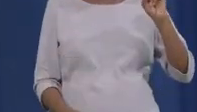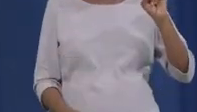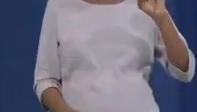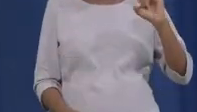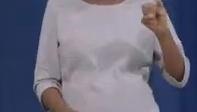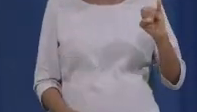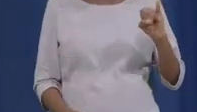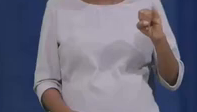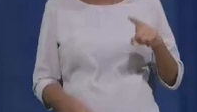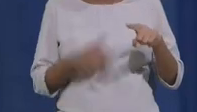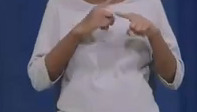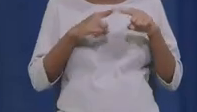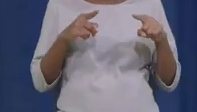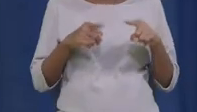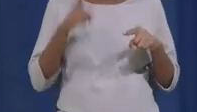de...